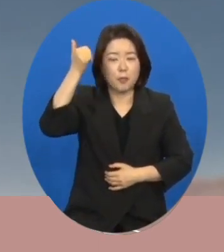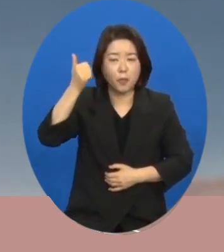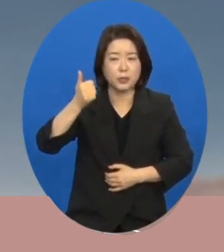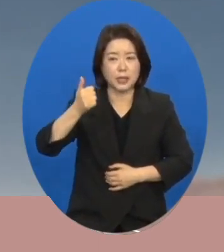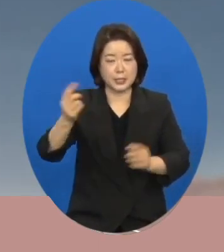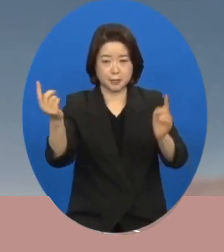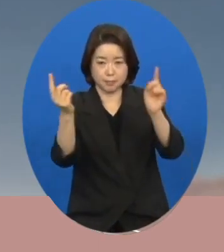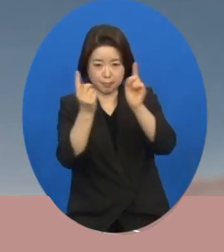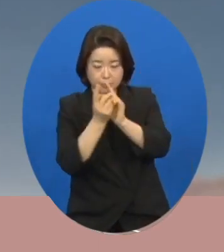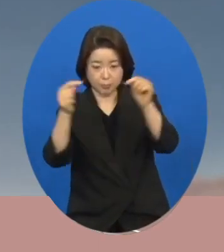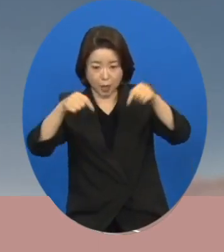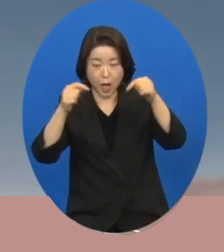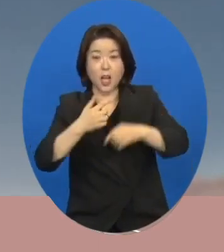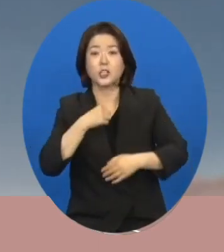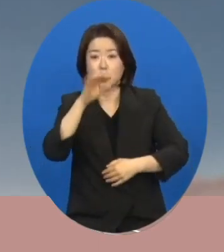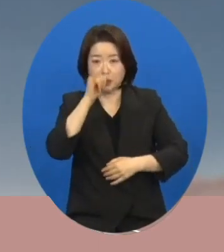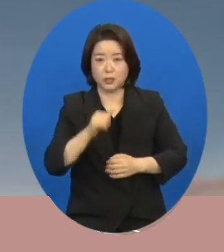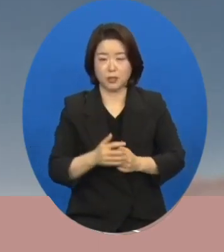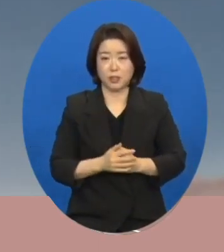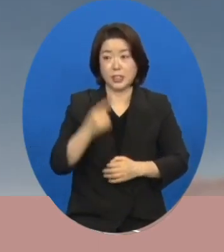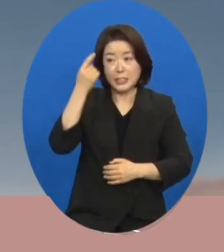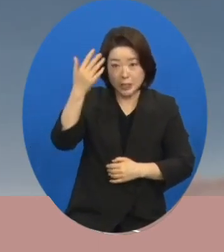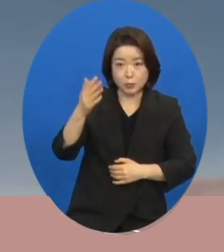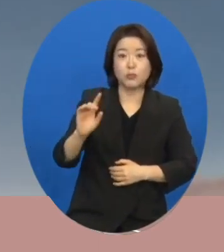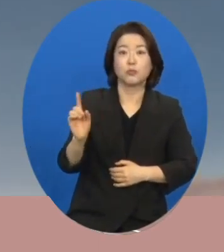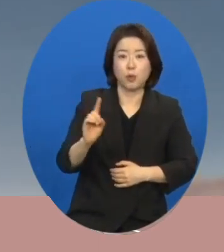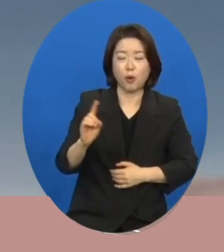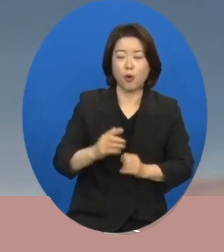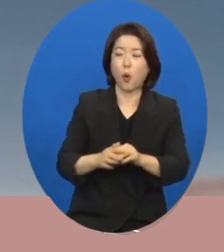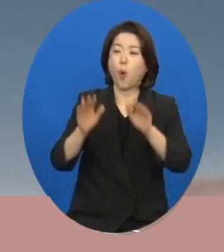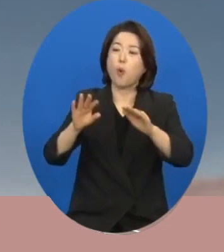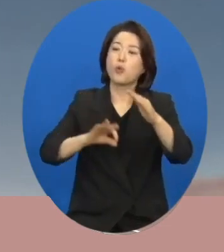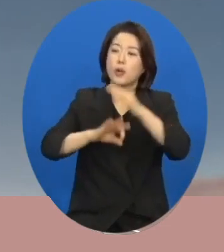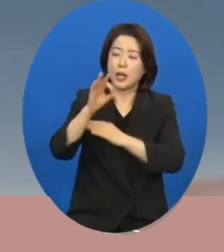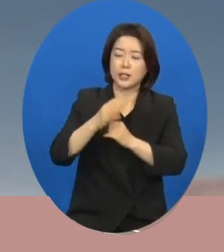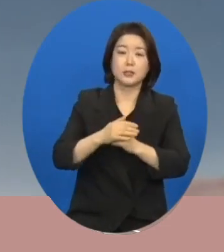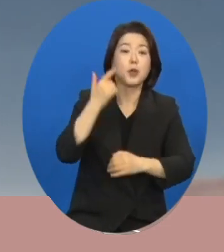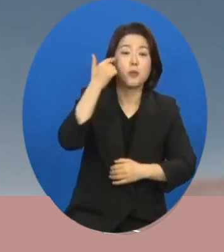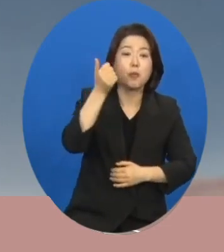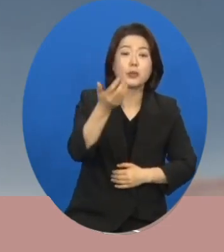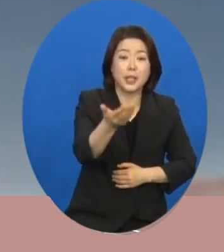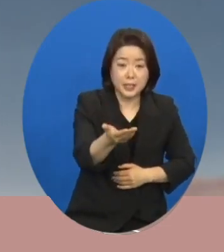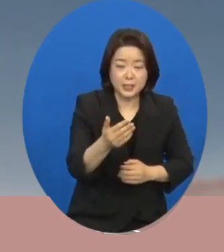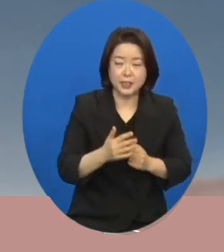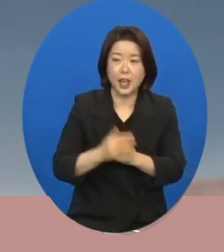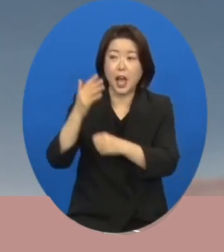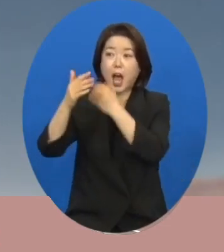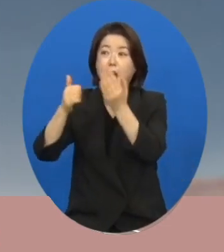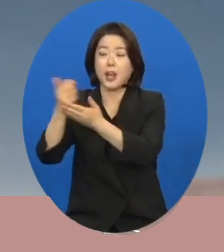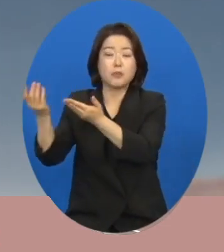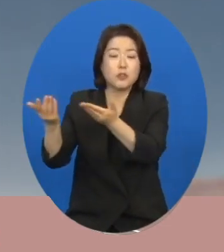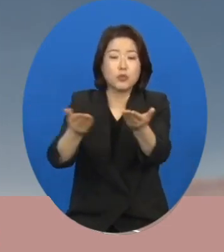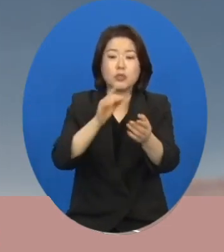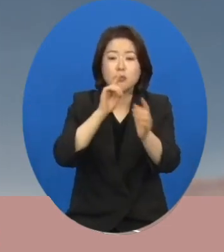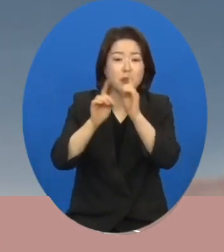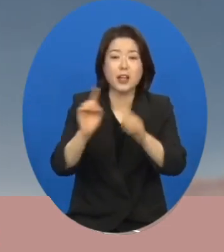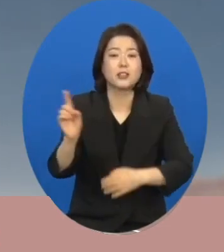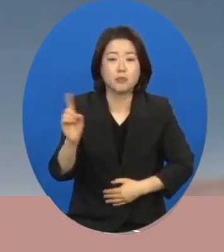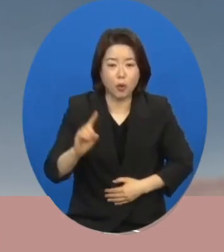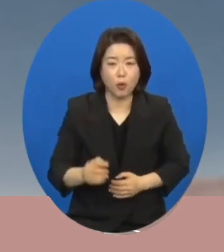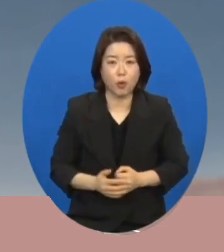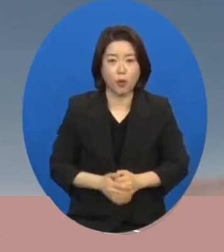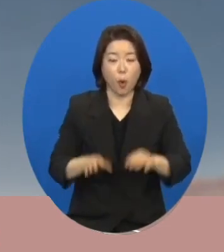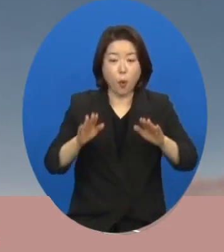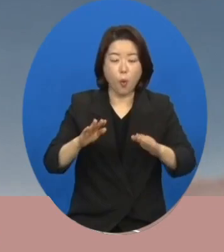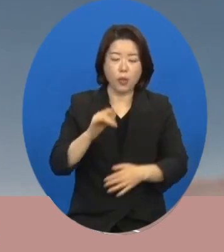질문을 들었어요 오늘 아침에 목사님께 주님이 주신 말씀은 무엇입니까 뭐 거창한게 아니에요 오늘 아침에